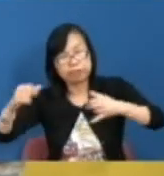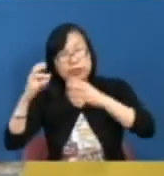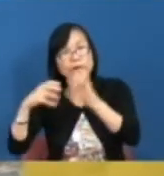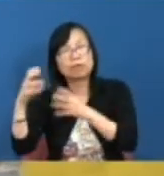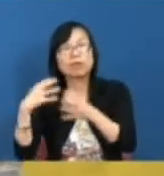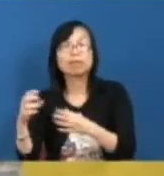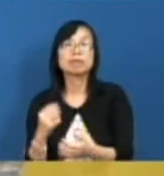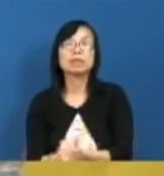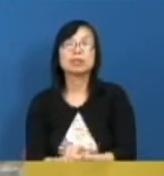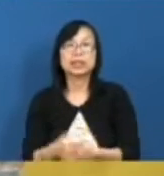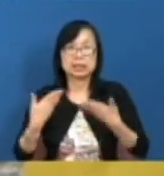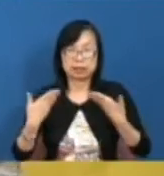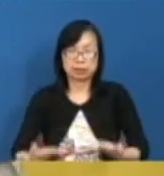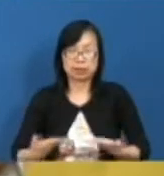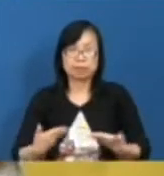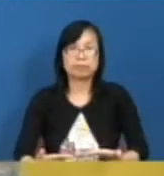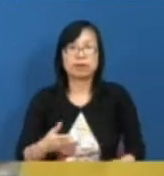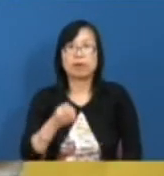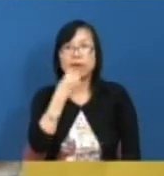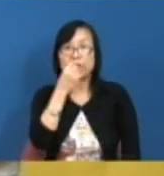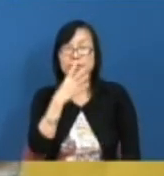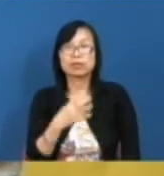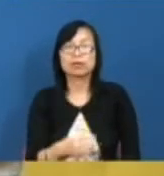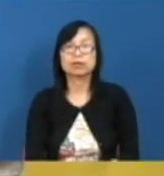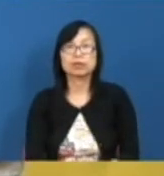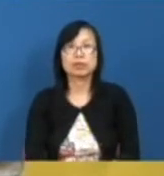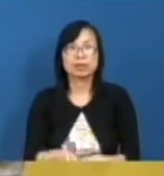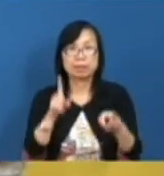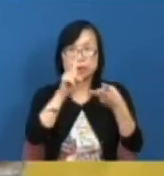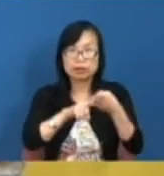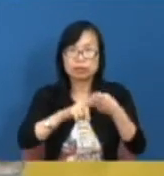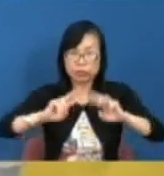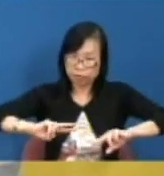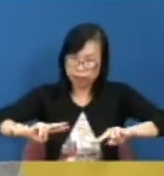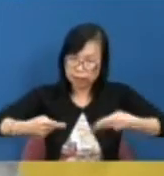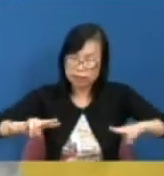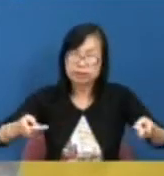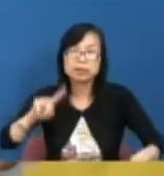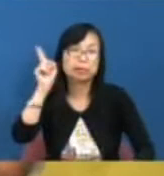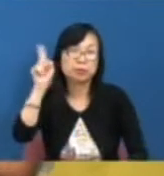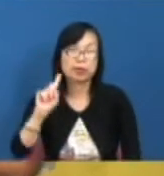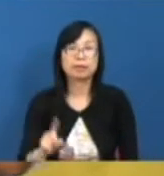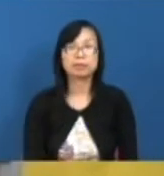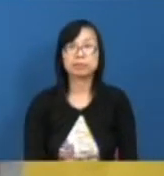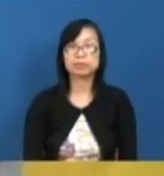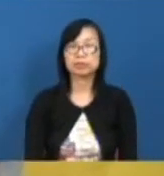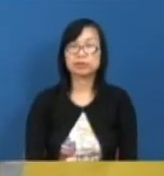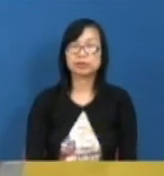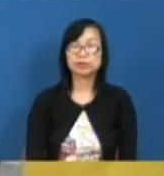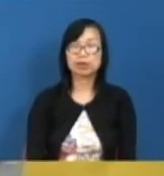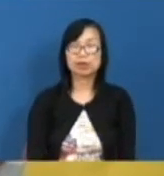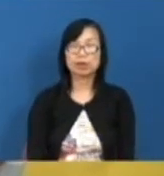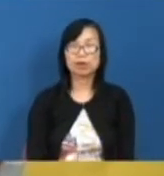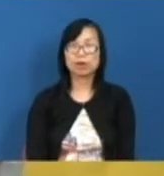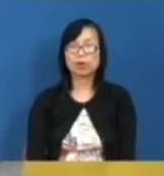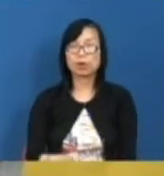家。而家香港局勢之下，那個民主發展的前景會係點啦？咁好